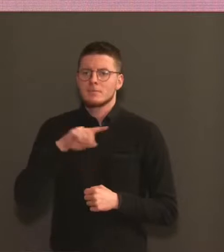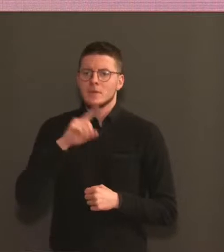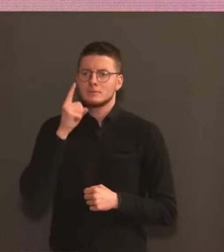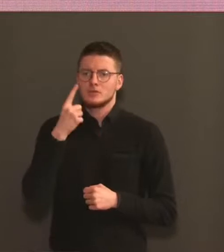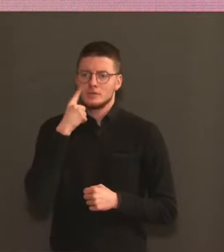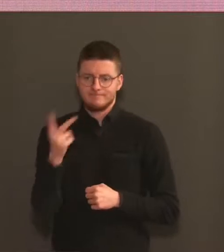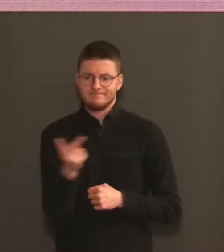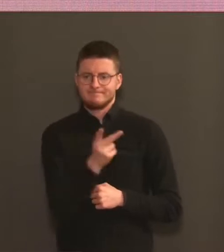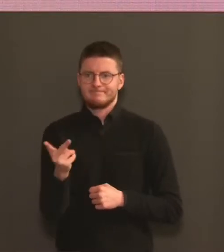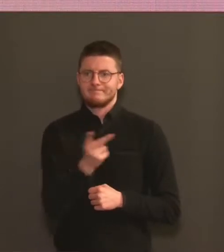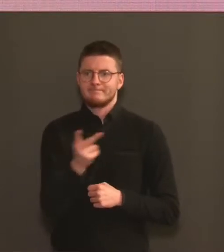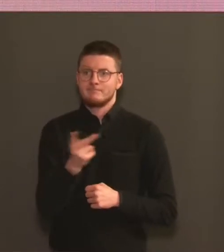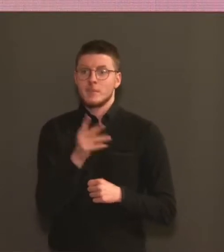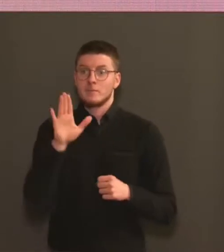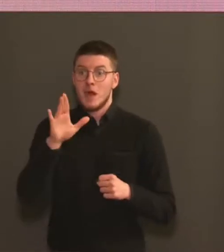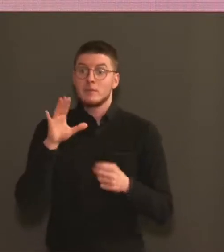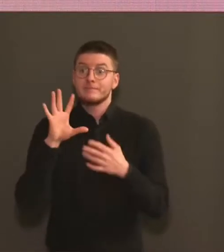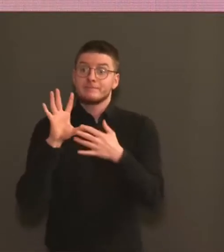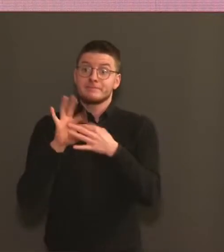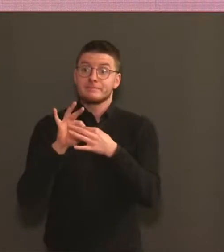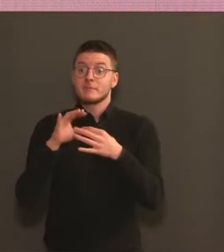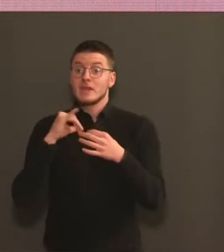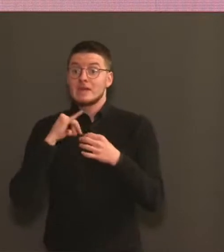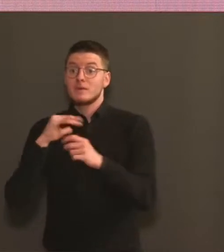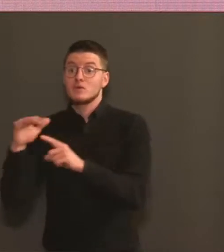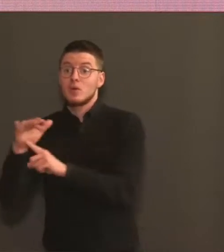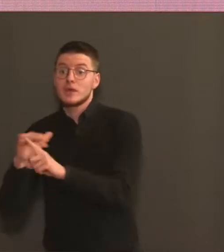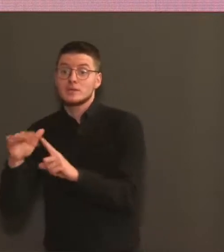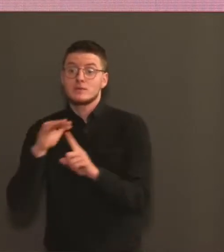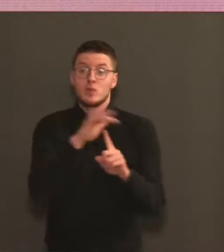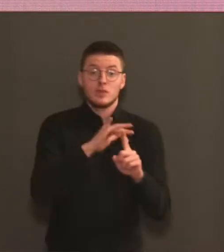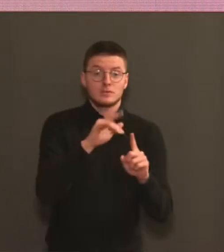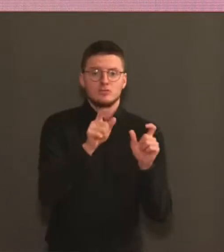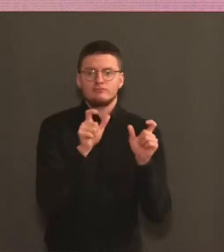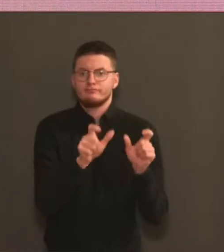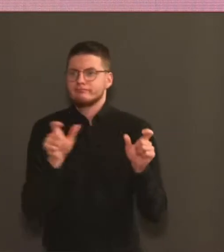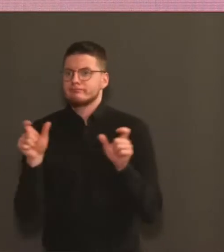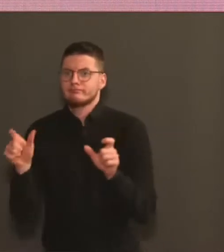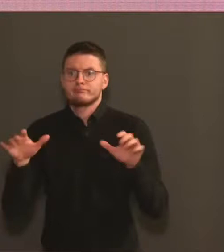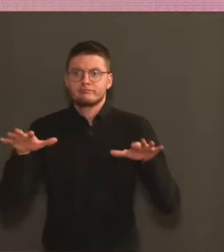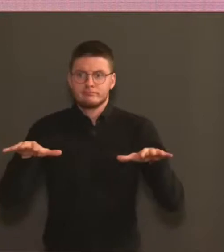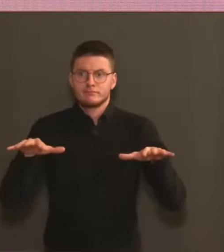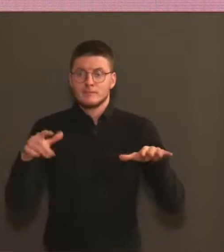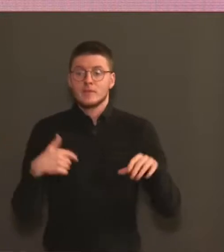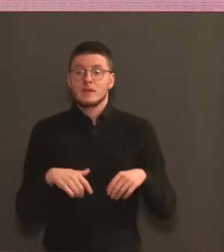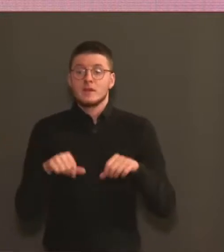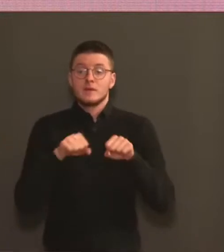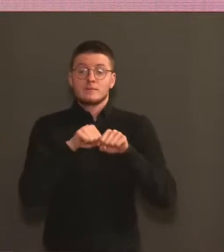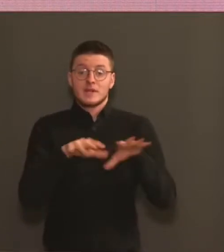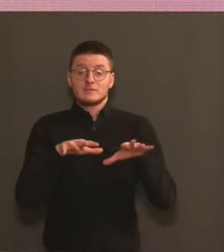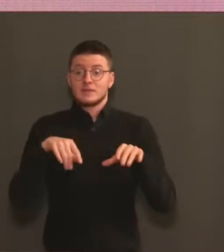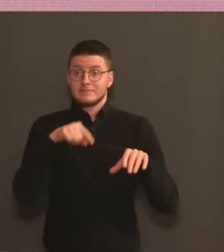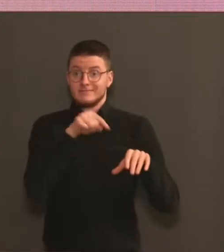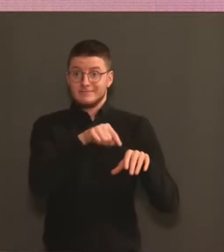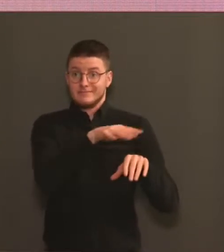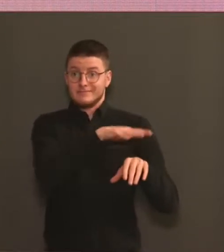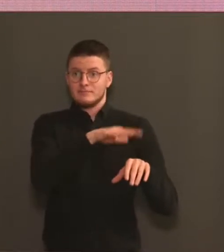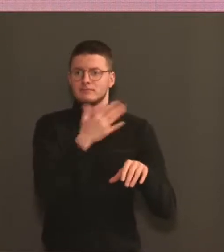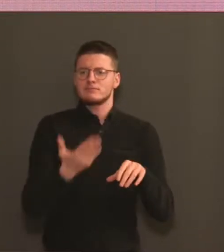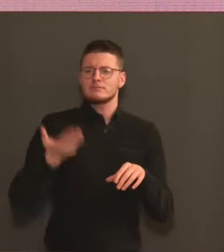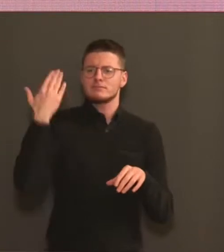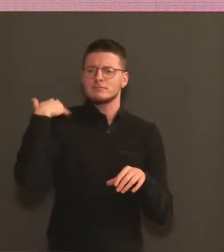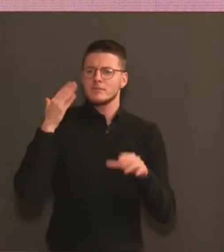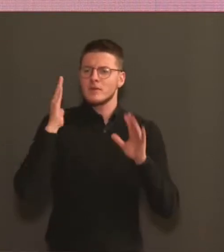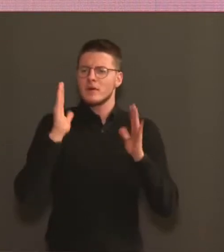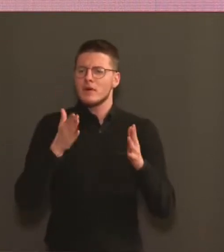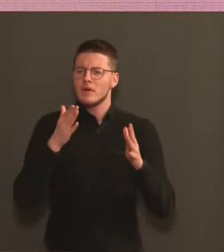beide natuurlijk in de juiste context plaatsen. De R-waarde voor de besmettingen, dat is een vroegere parameter. We weten dat als de